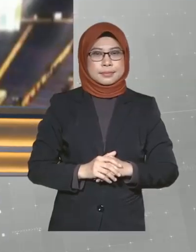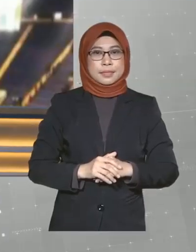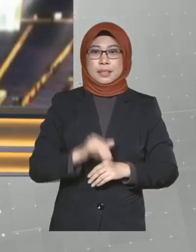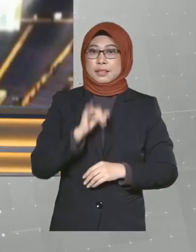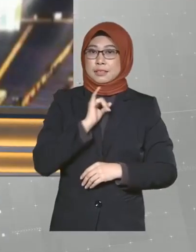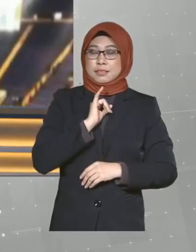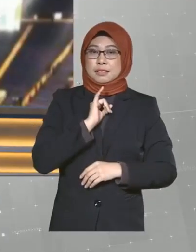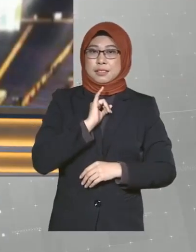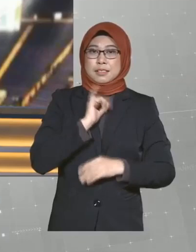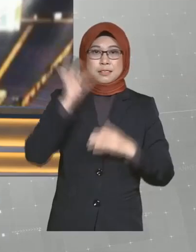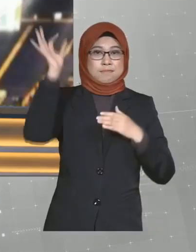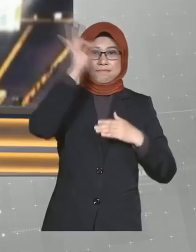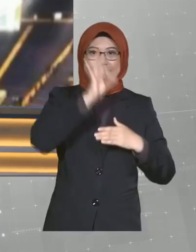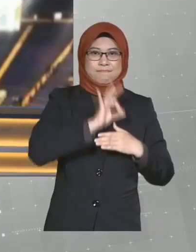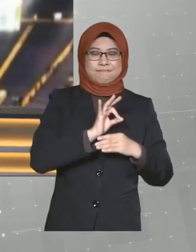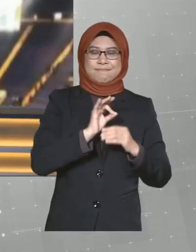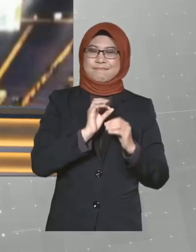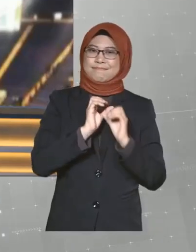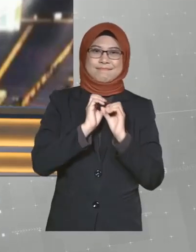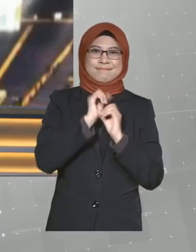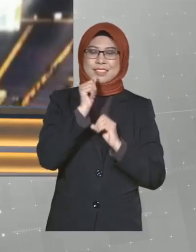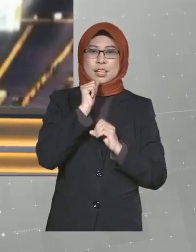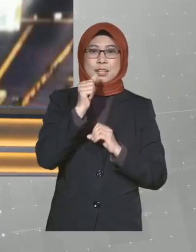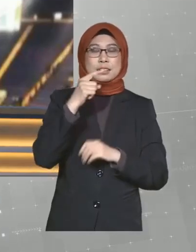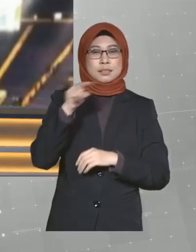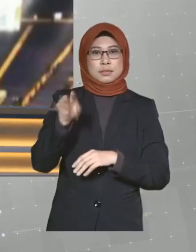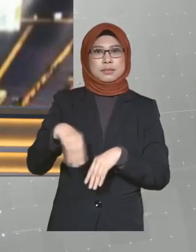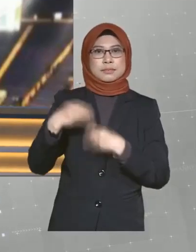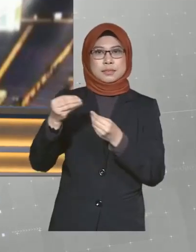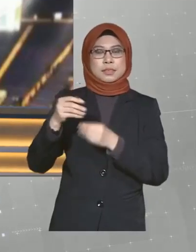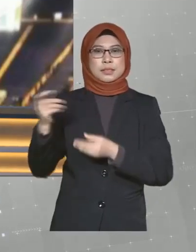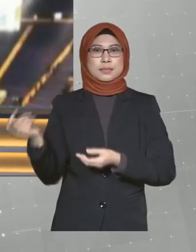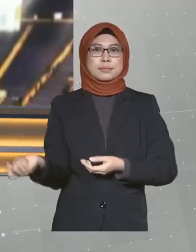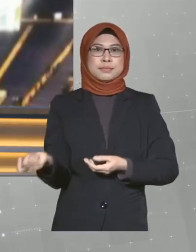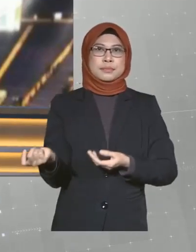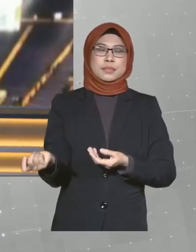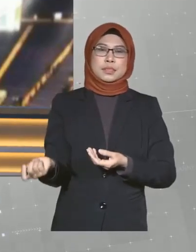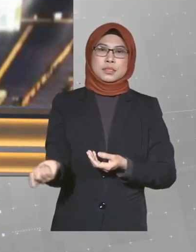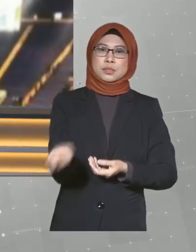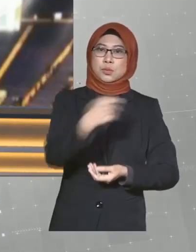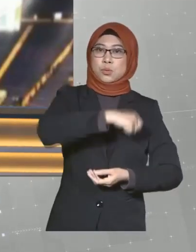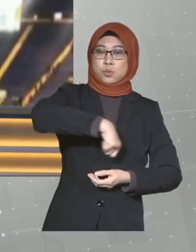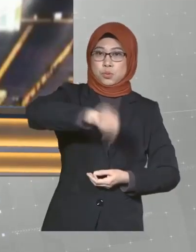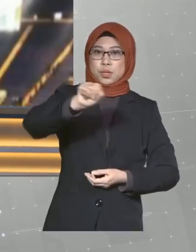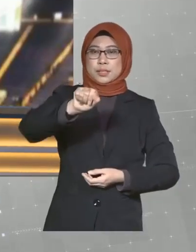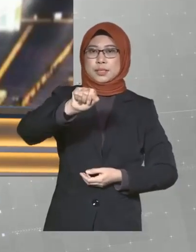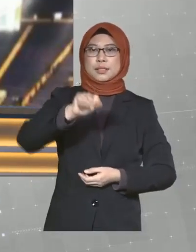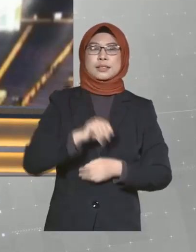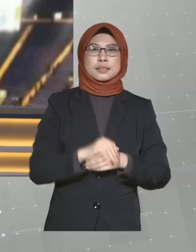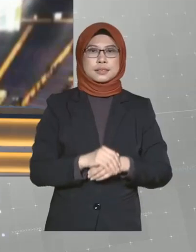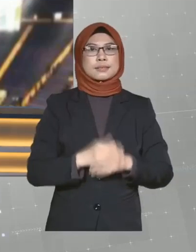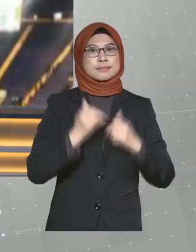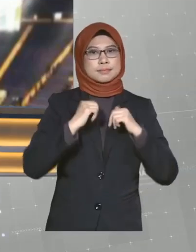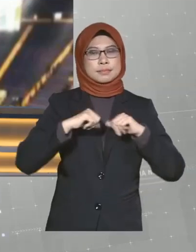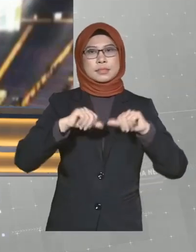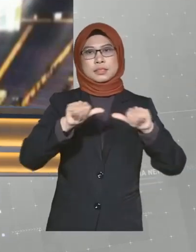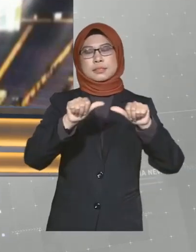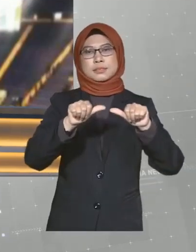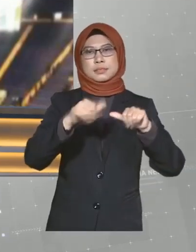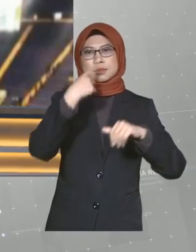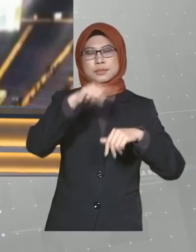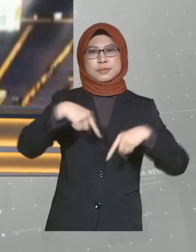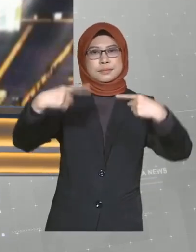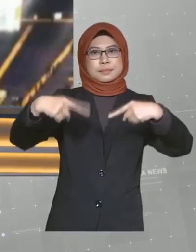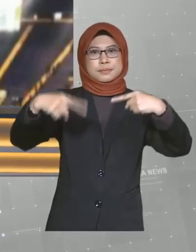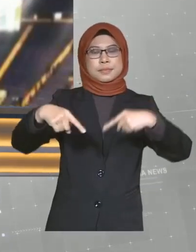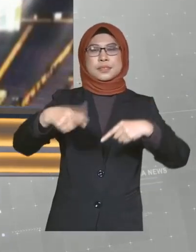Saya tidak akan patah semangat. Itu keyakinan dilontarkan pemain squash profesional negara Lo Wee Wen yang menegaskan akan terus beraksi di pentas